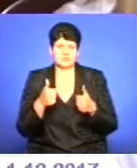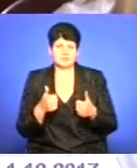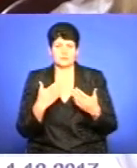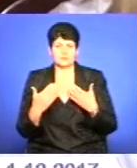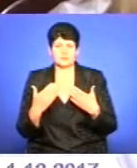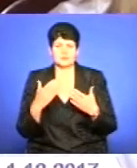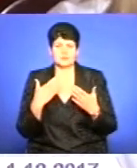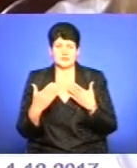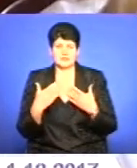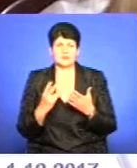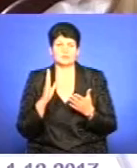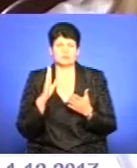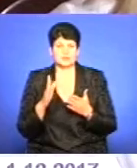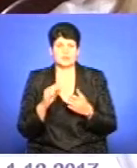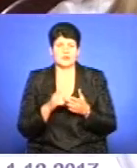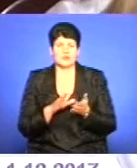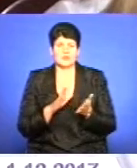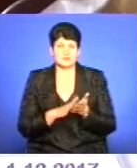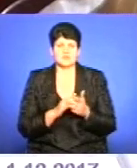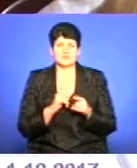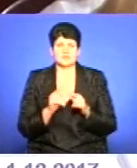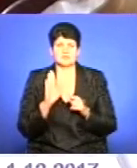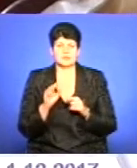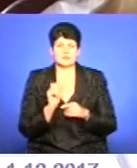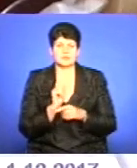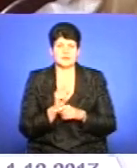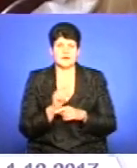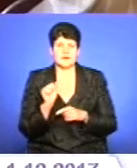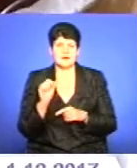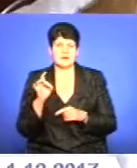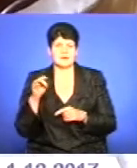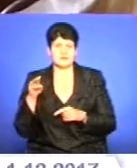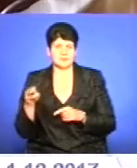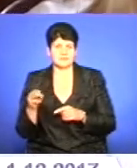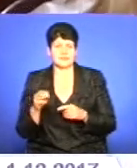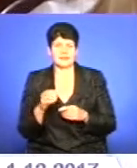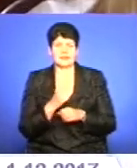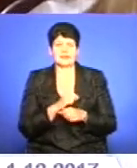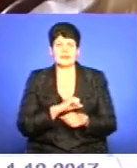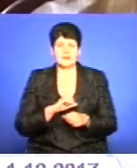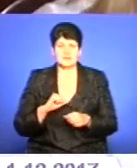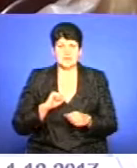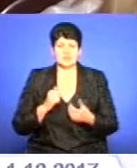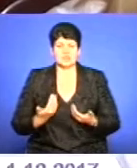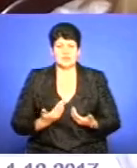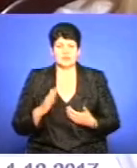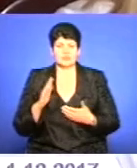стане диспансерний облік, і чим швидше їй буде призначена АРТ-терапія, тим життя її буде якісним,